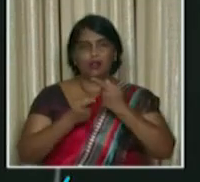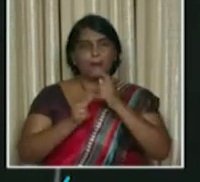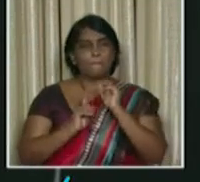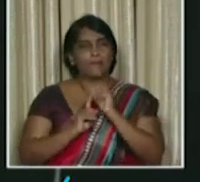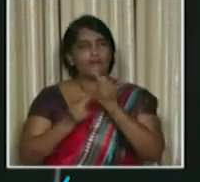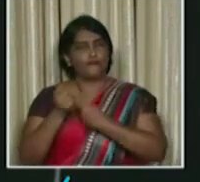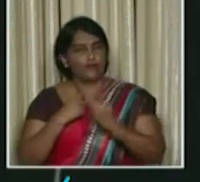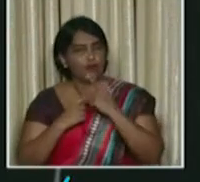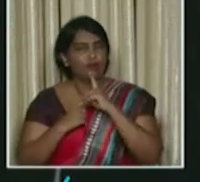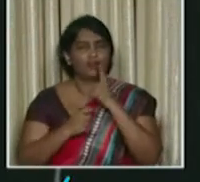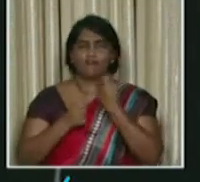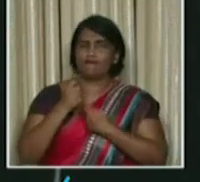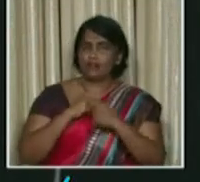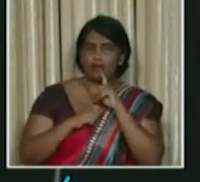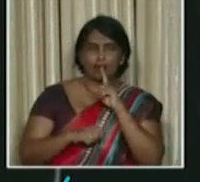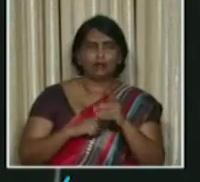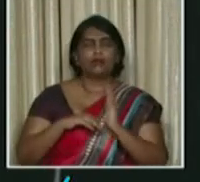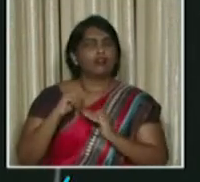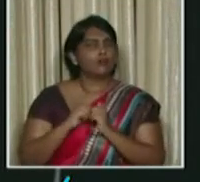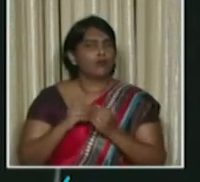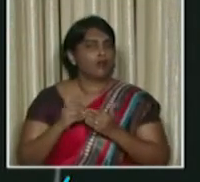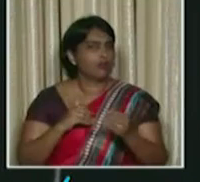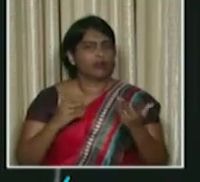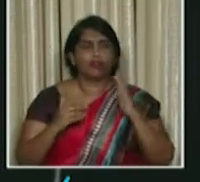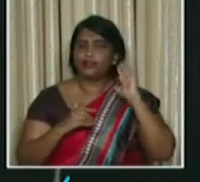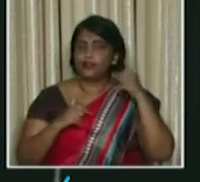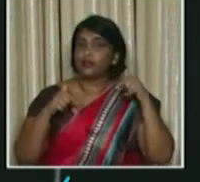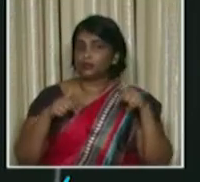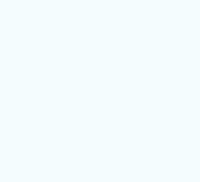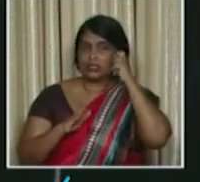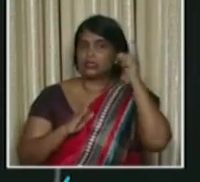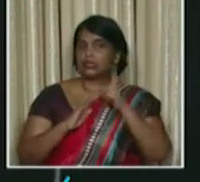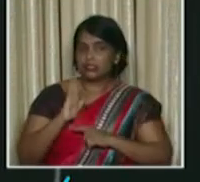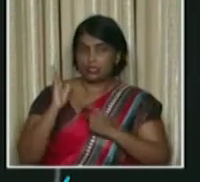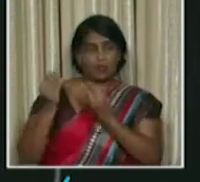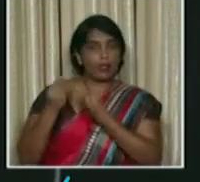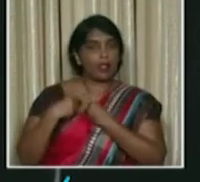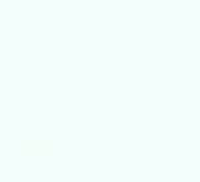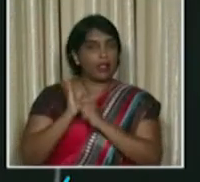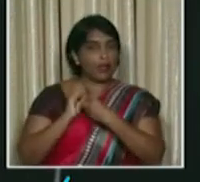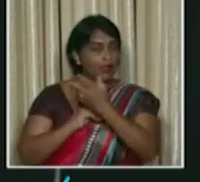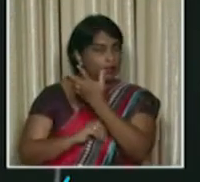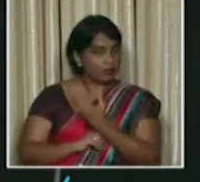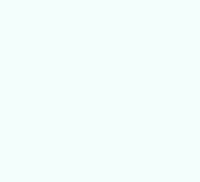කරනවා කියනවා එහෙම නැත්නම් විකුණනවා කියනවා මේකේ වැඩපිළිවෙල සහ විශේෂයෙන්ම දැන් අර ජපානෙන් ලැබුණු ණයත් එක්ක